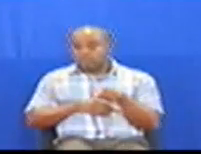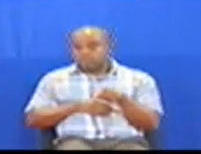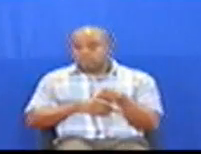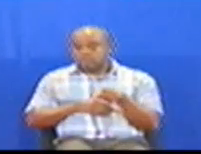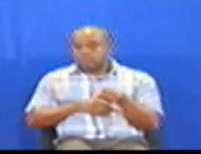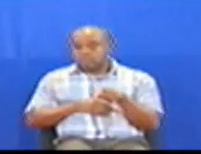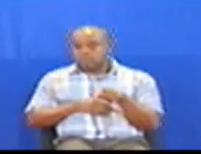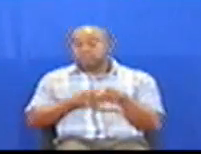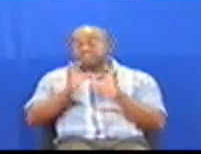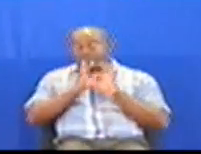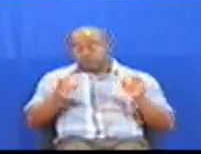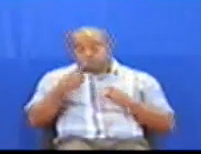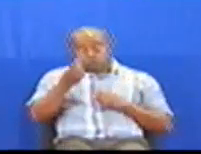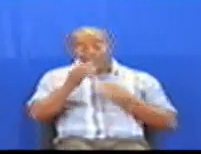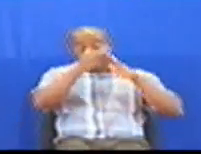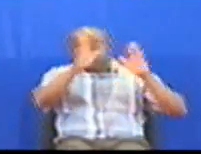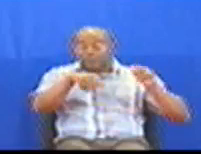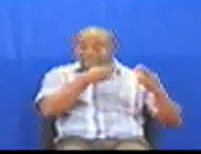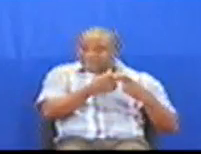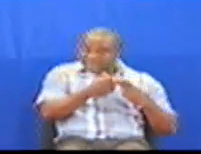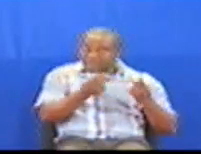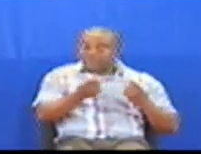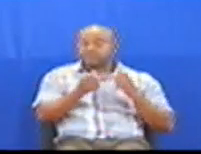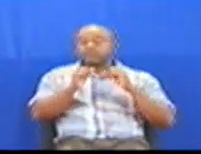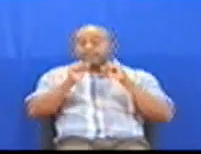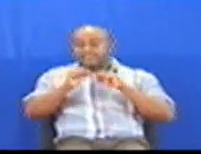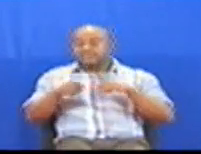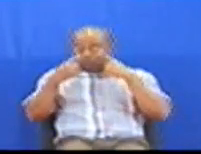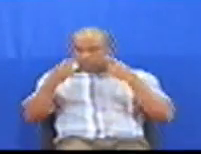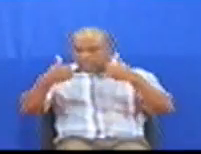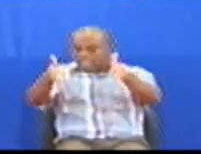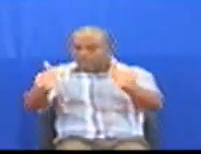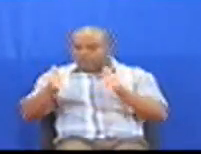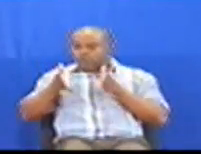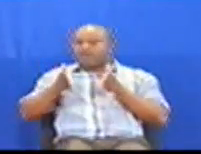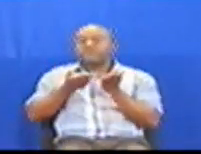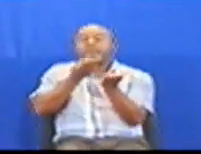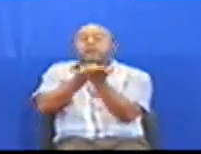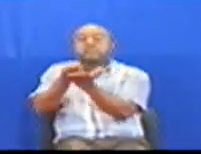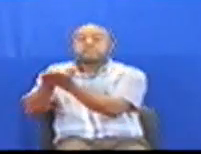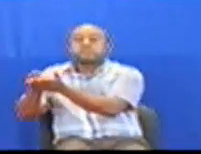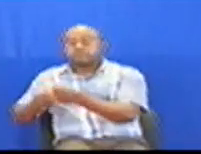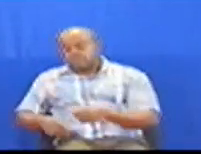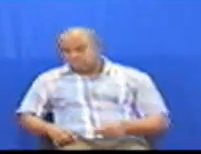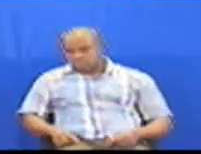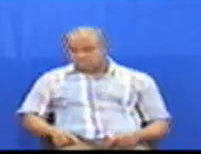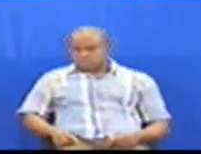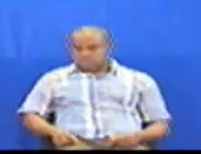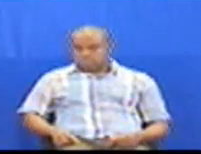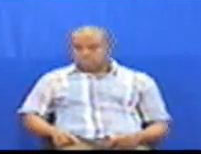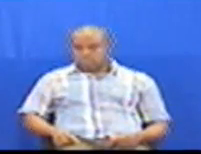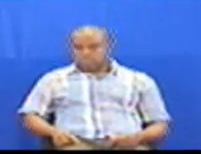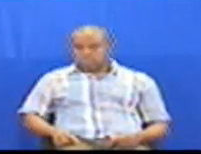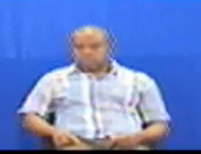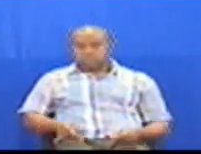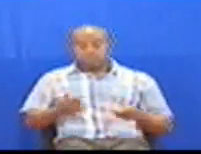wilaya, angalieni maeneo haya. Hatuwezi kuwa na hospitali wilaya bila kuwa na hospitali ya mganga. Hili ni jambo la kuzingatia